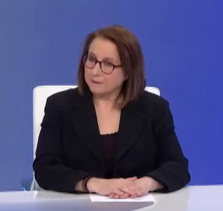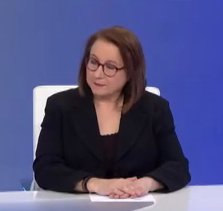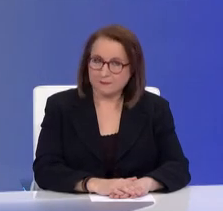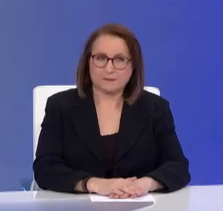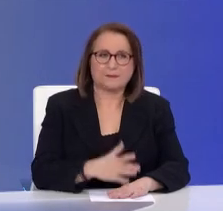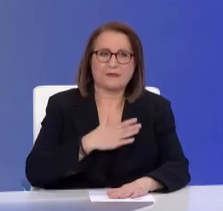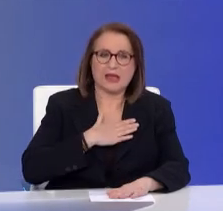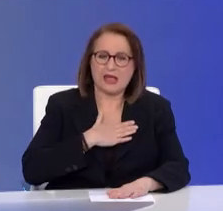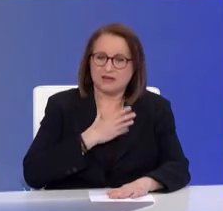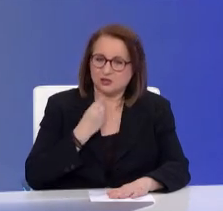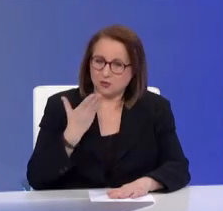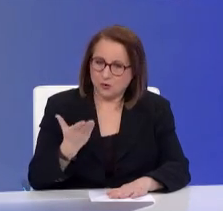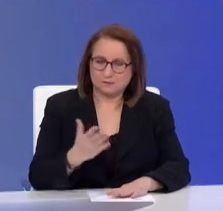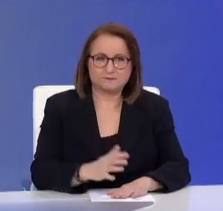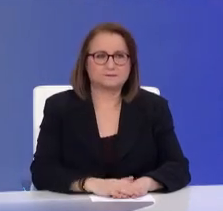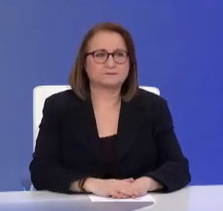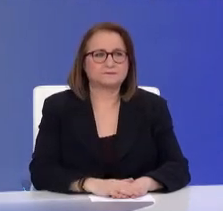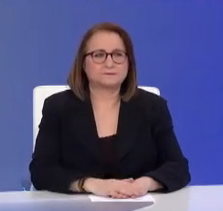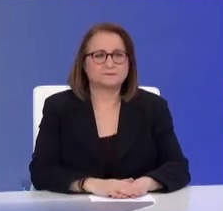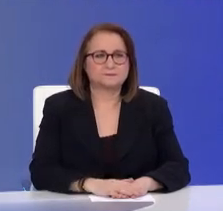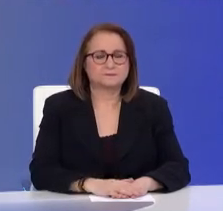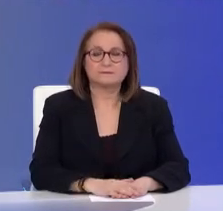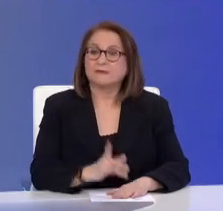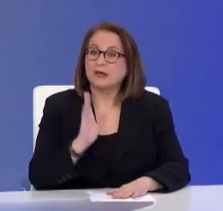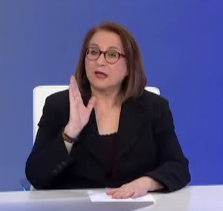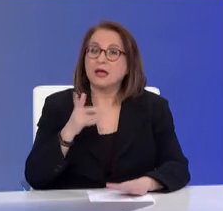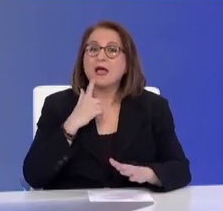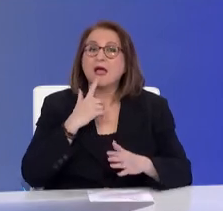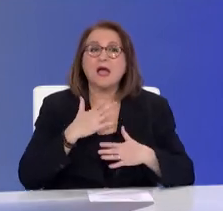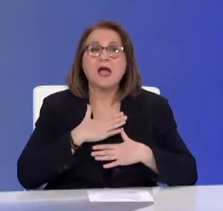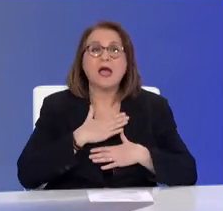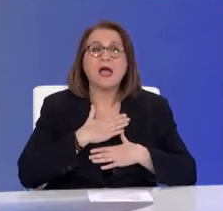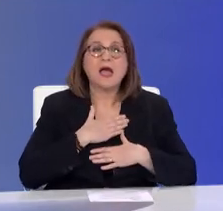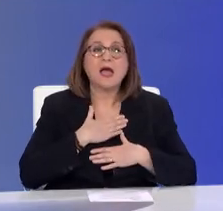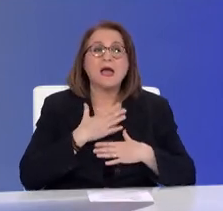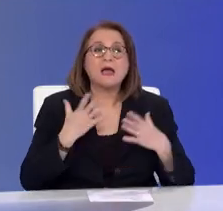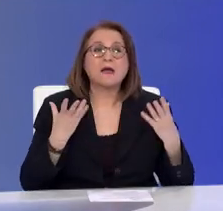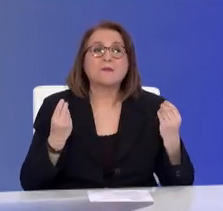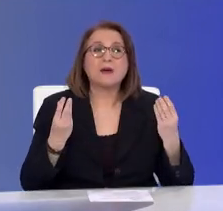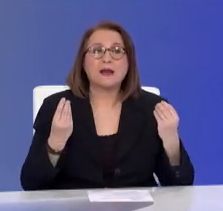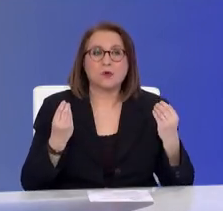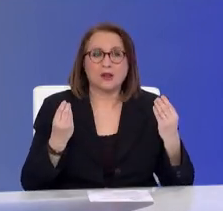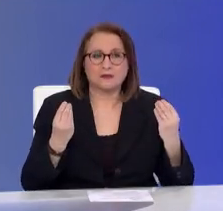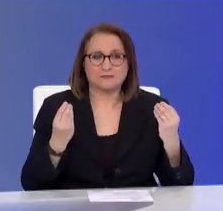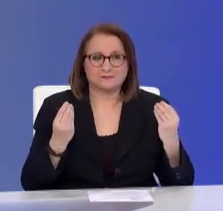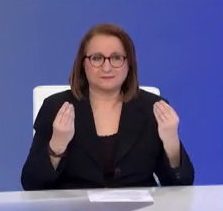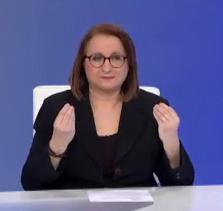Ευχαριστώ. Παρακαλώ, μπορείτε να με ακούσετε. Ναι, σας ακούμε. Ευχαριστούμε πολύ,